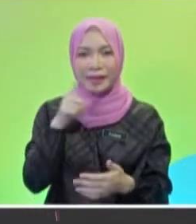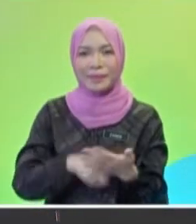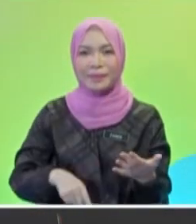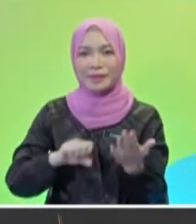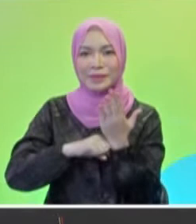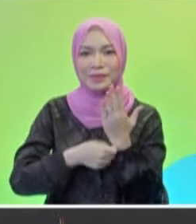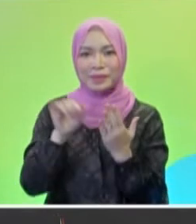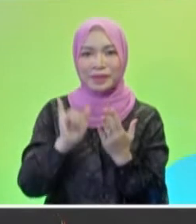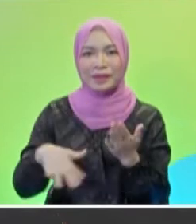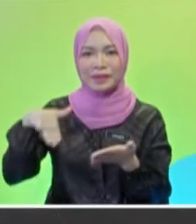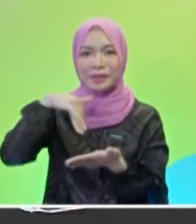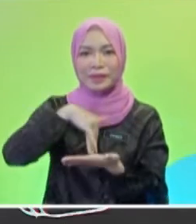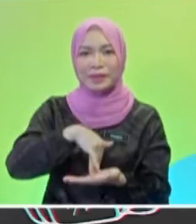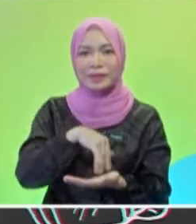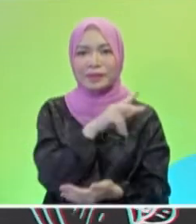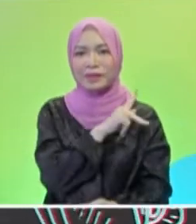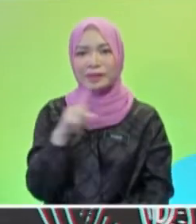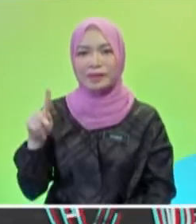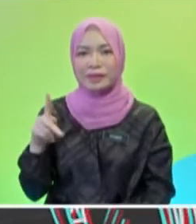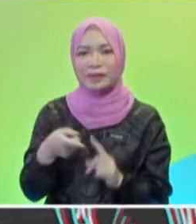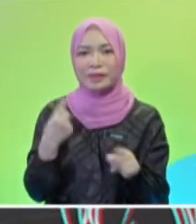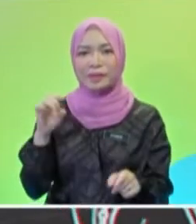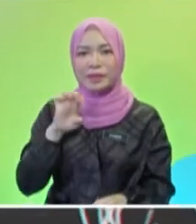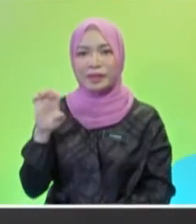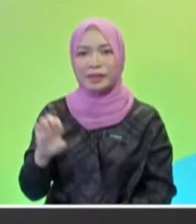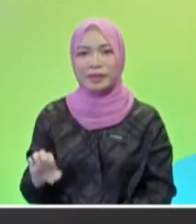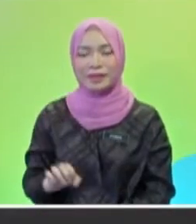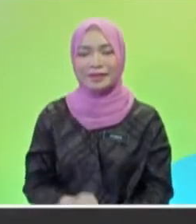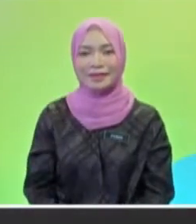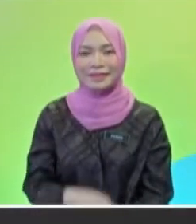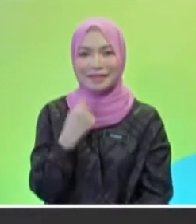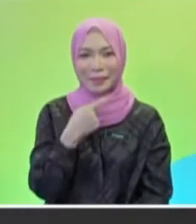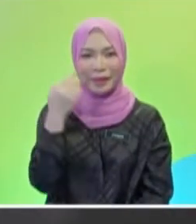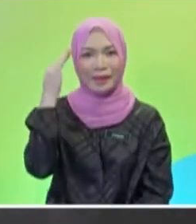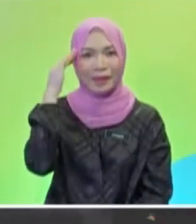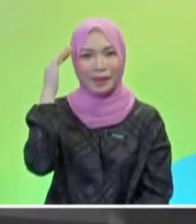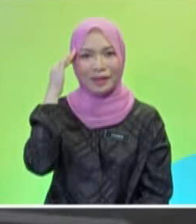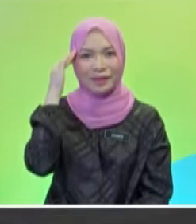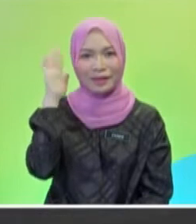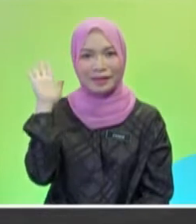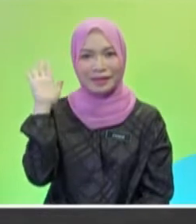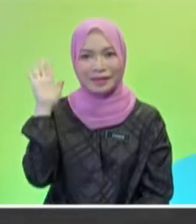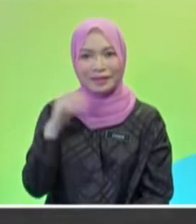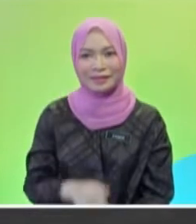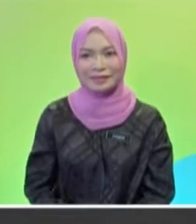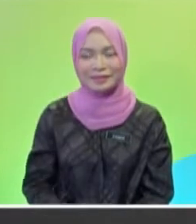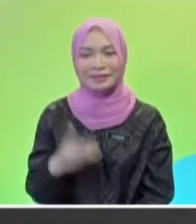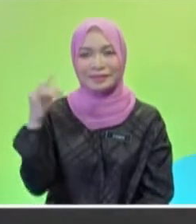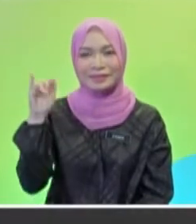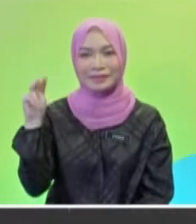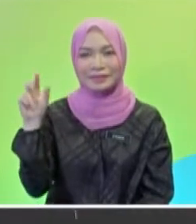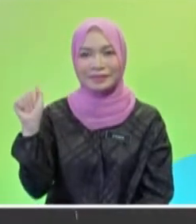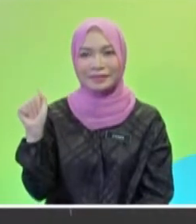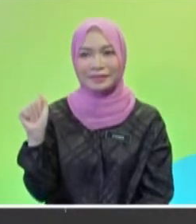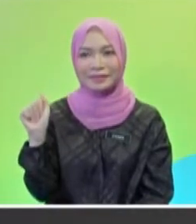gini bagus yang elektrik Depo dapur Set pengingat asap publik tahu akeh di nah Hai